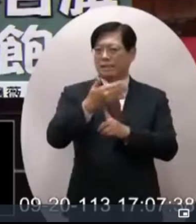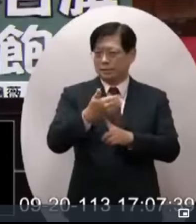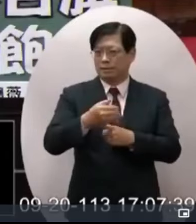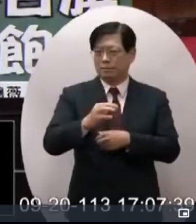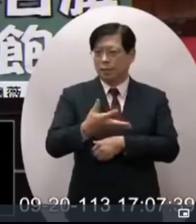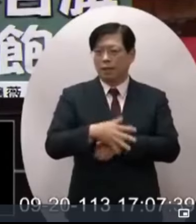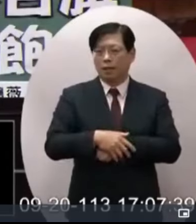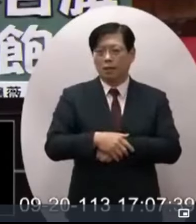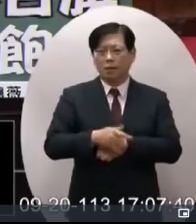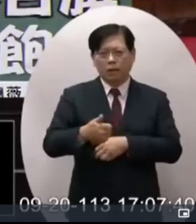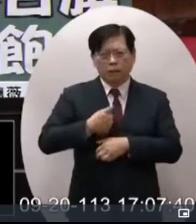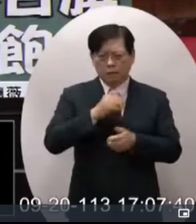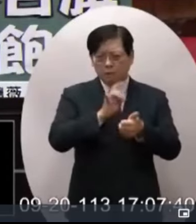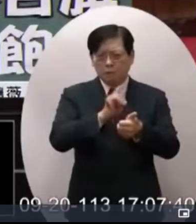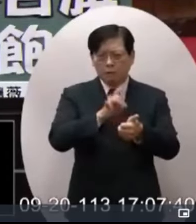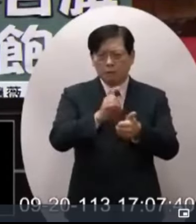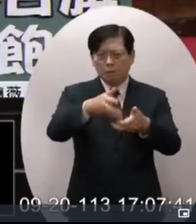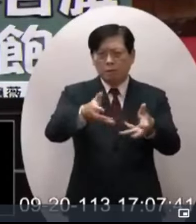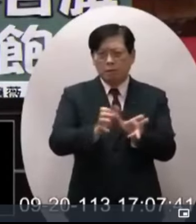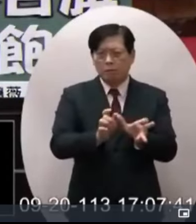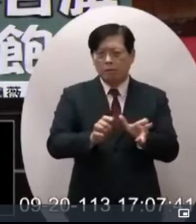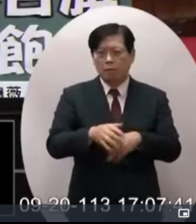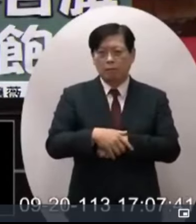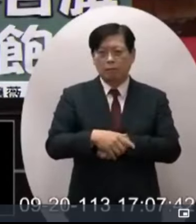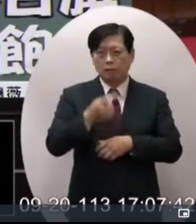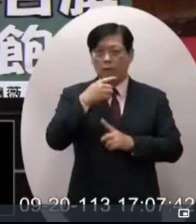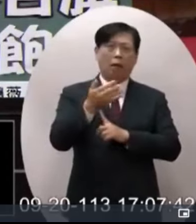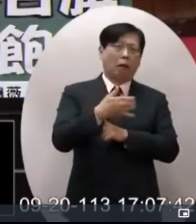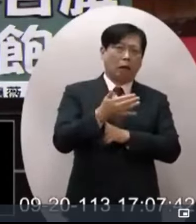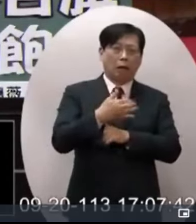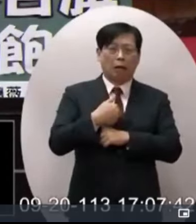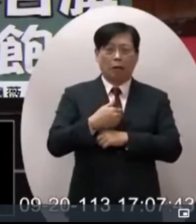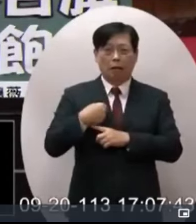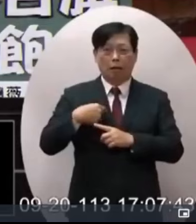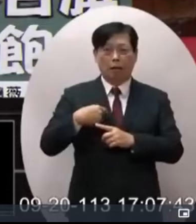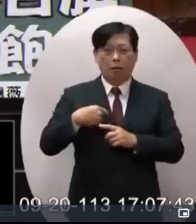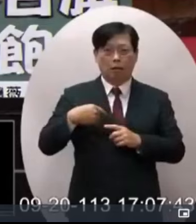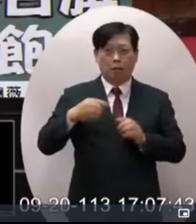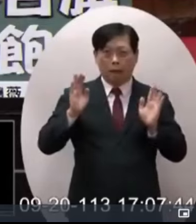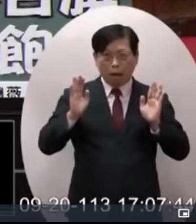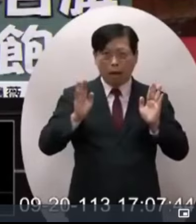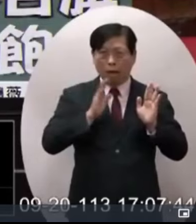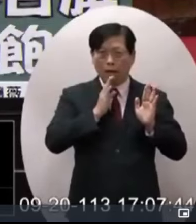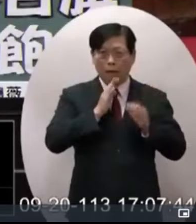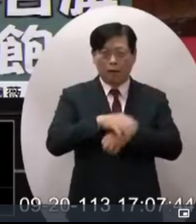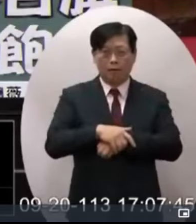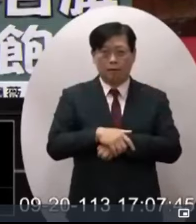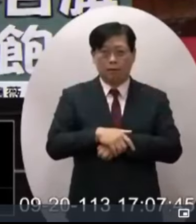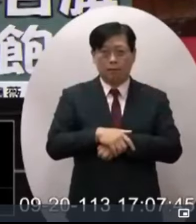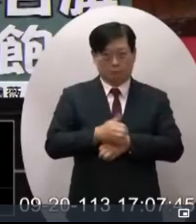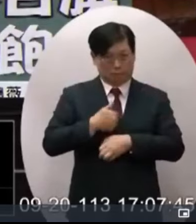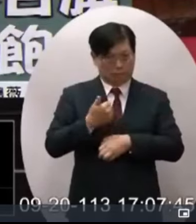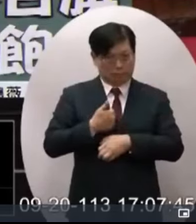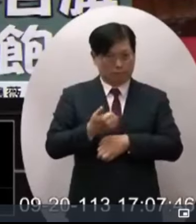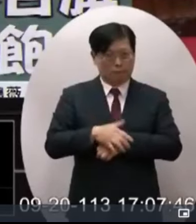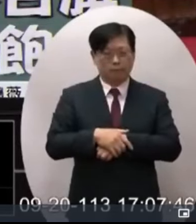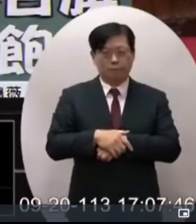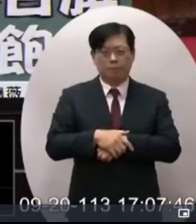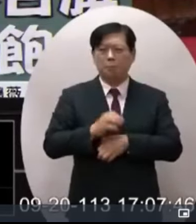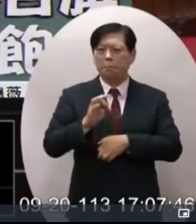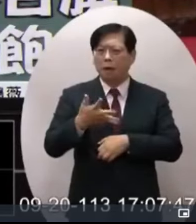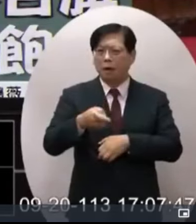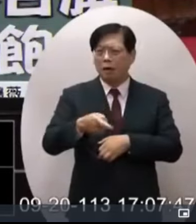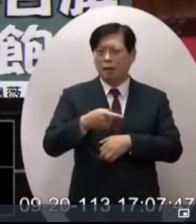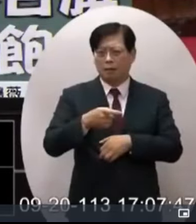什么？难道我们跟诈骗集团这个挥白旗了吗？我们难道投降了吗？为